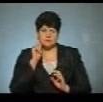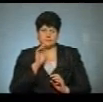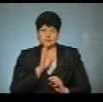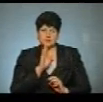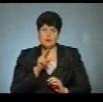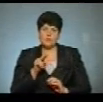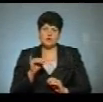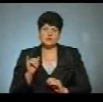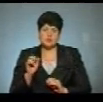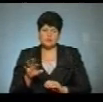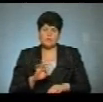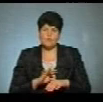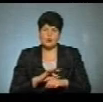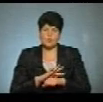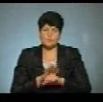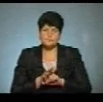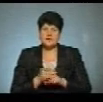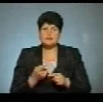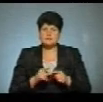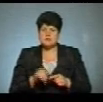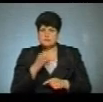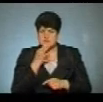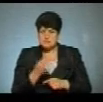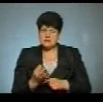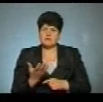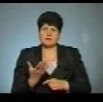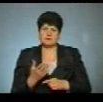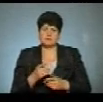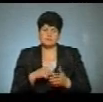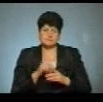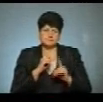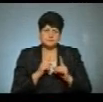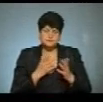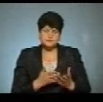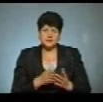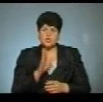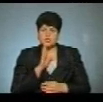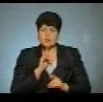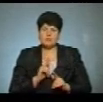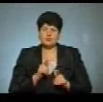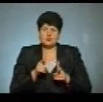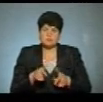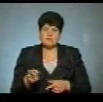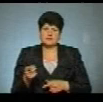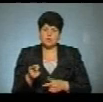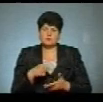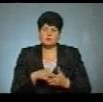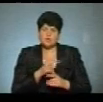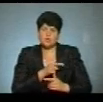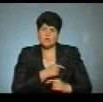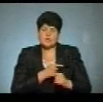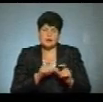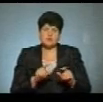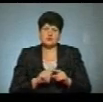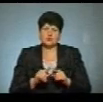жителька Почаєва, хвора на COVID-19. Про це повідомила речниця міськради Мар'яна Зварич. Жінка поступила до Тернопільської міської лікарні